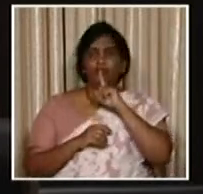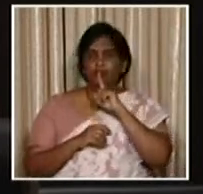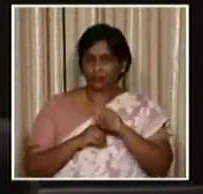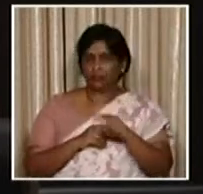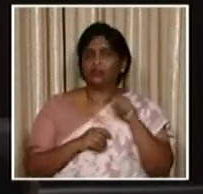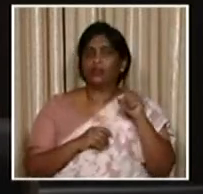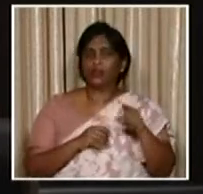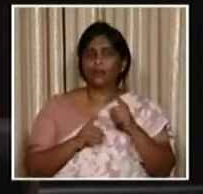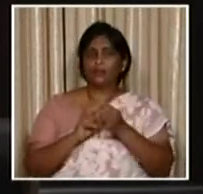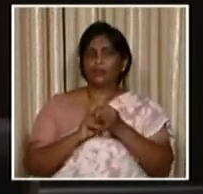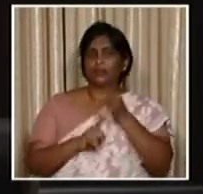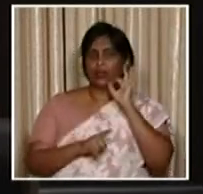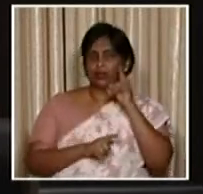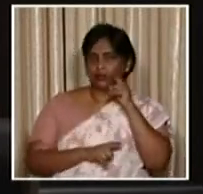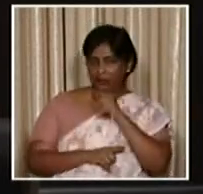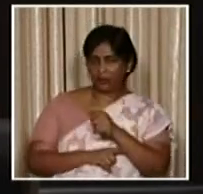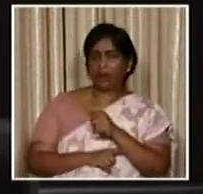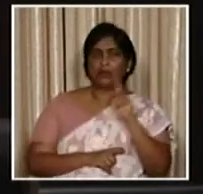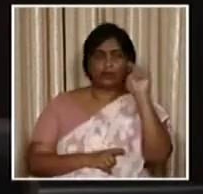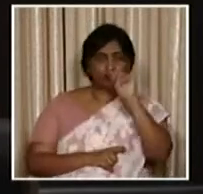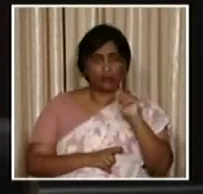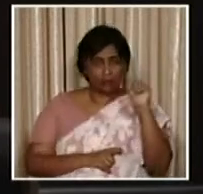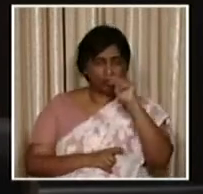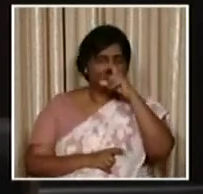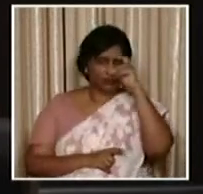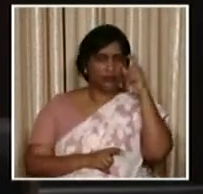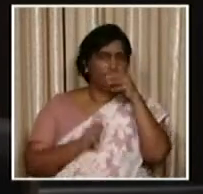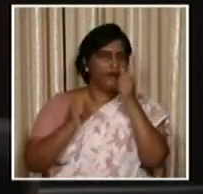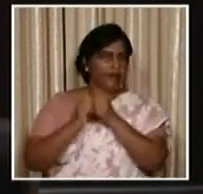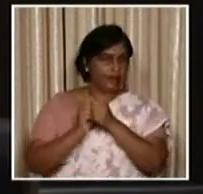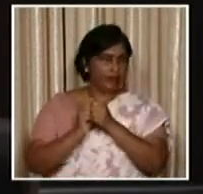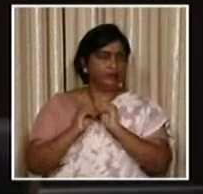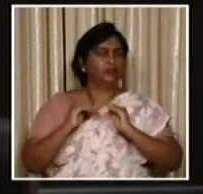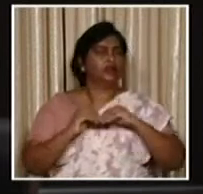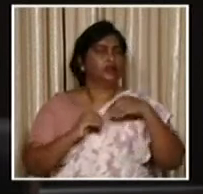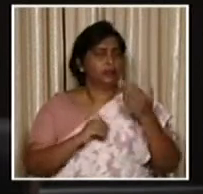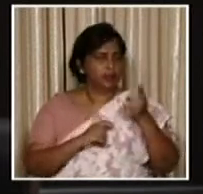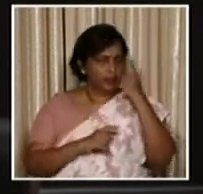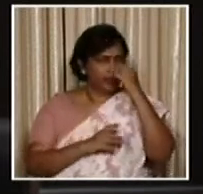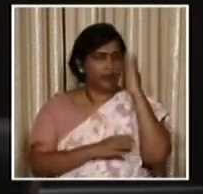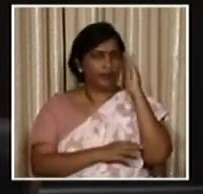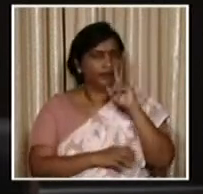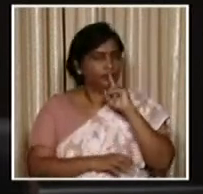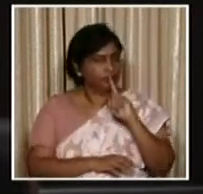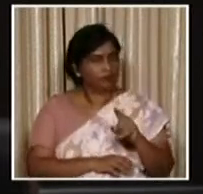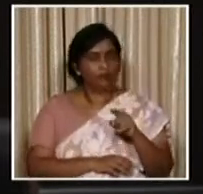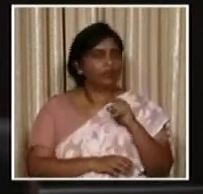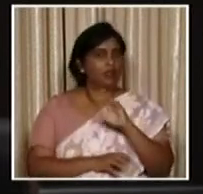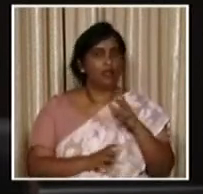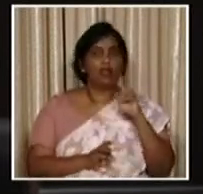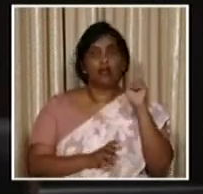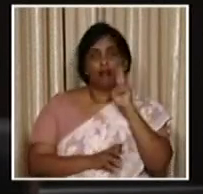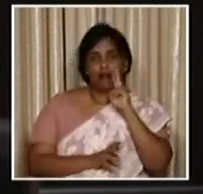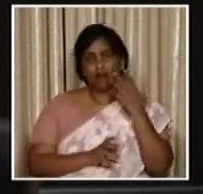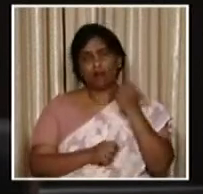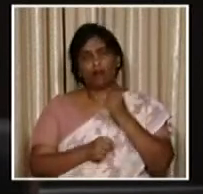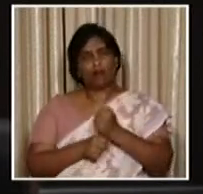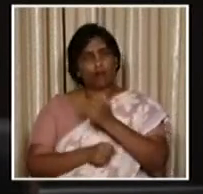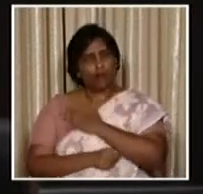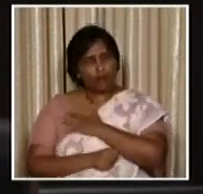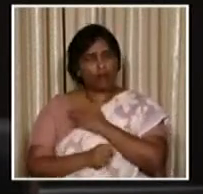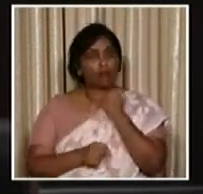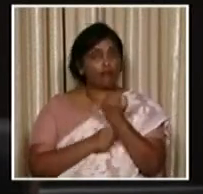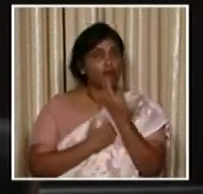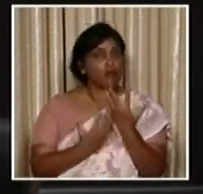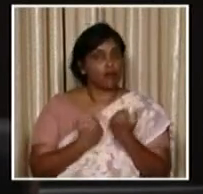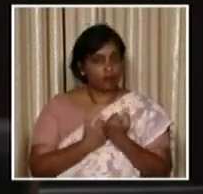වුණා මේක ජනාධිපතිවරයාගේ මෛත්‍රීපාල සිරිසේනගේ වැඩක් කියලා. ඊට පස්සේ උන්වහන්සේට කියන්න වුණා මේක රනිල් හරි ගෝට හරි මේ ආණ්ඩු